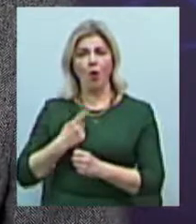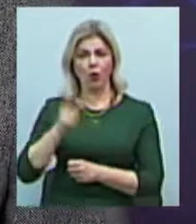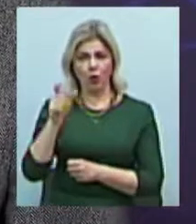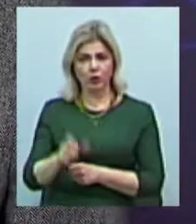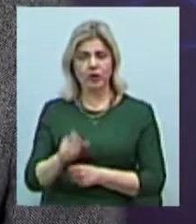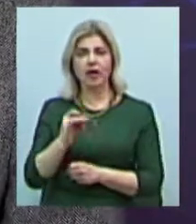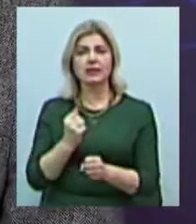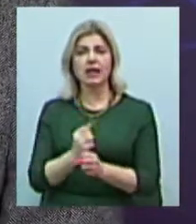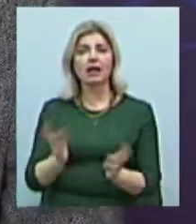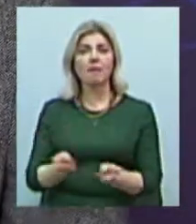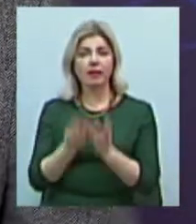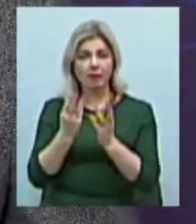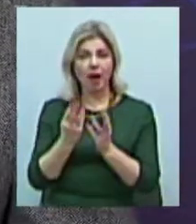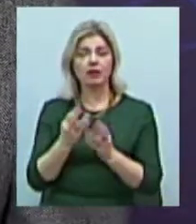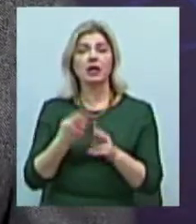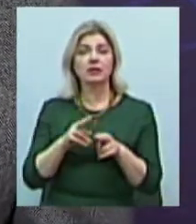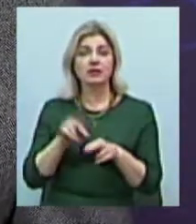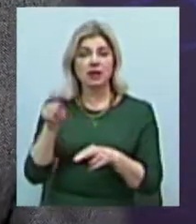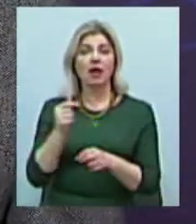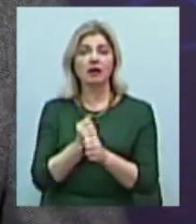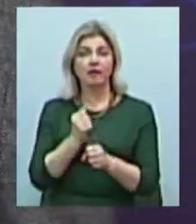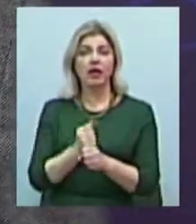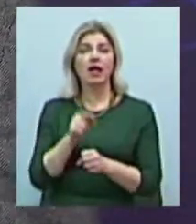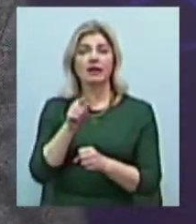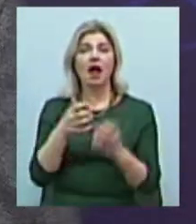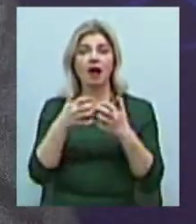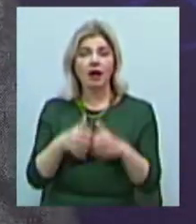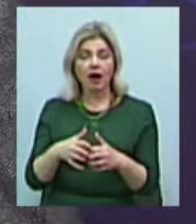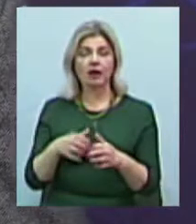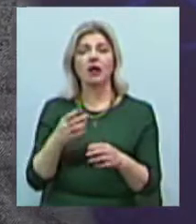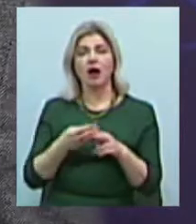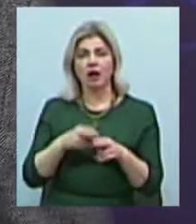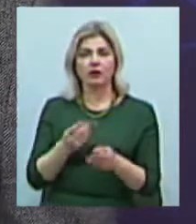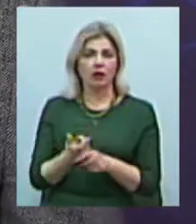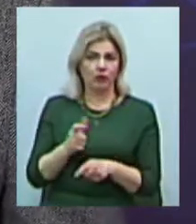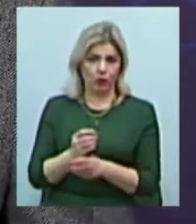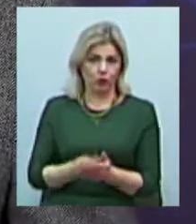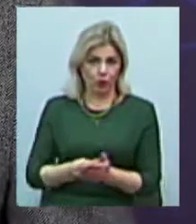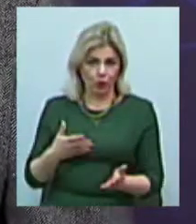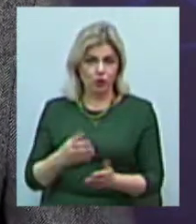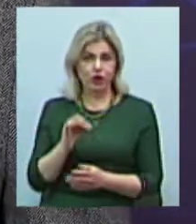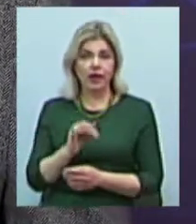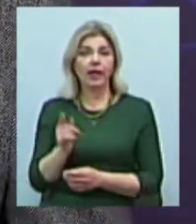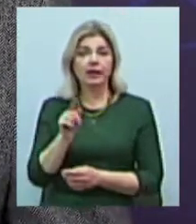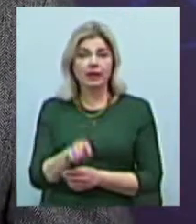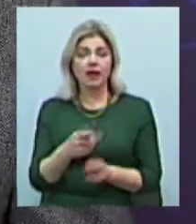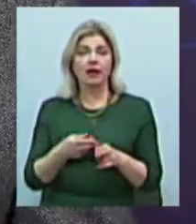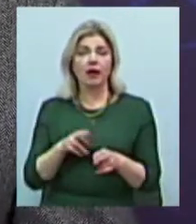зробили підпал, вони палили саме ті агрегати і вузли, які є найдорожчими і які